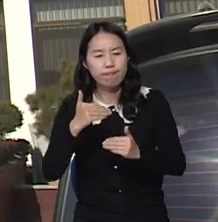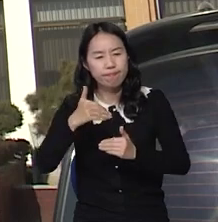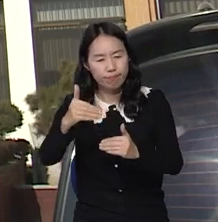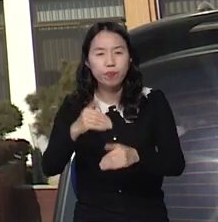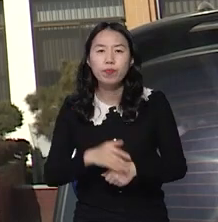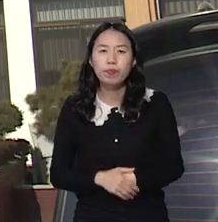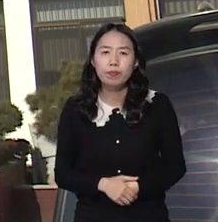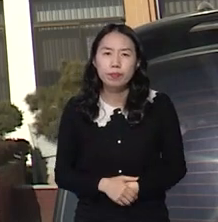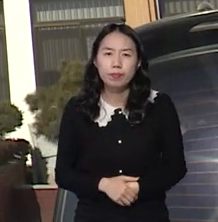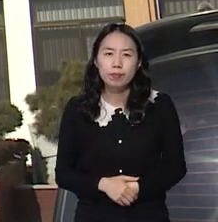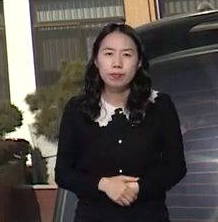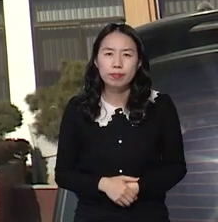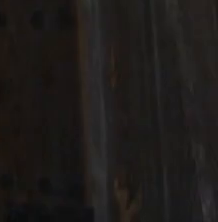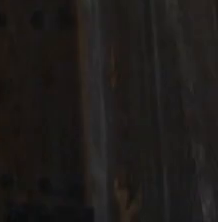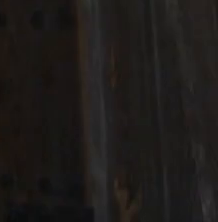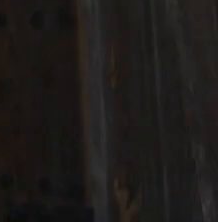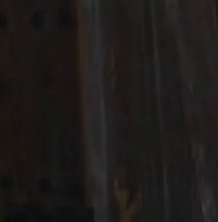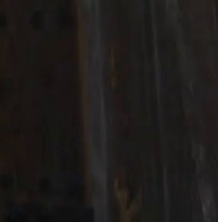착수했습니다.